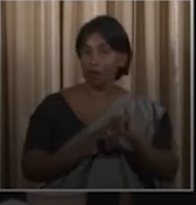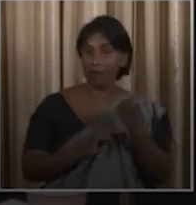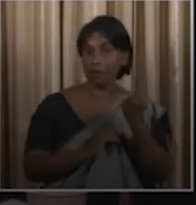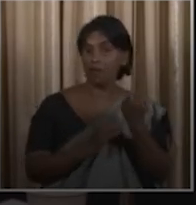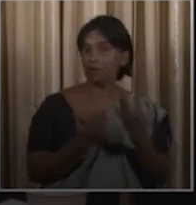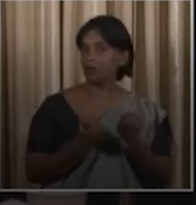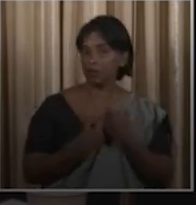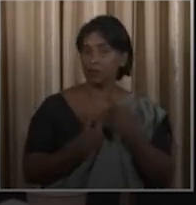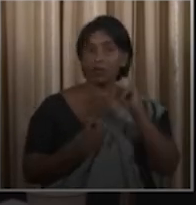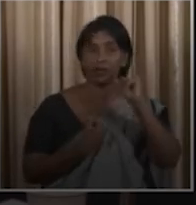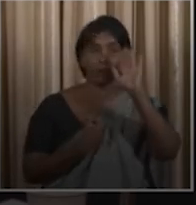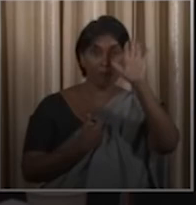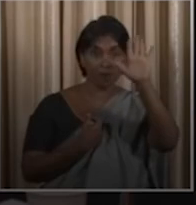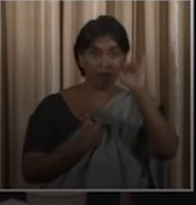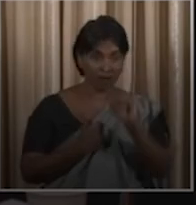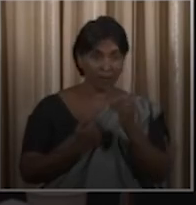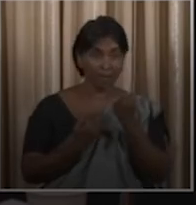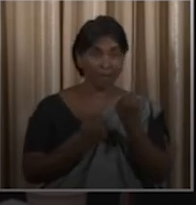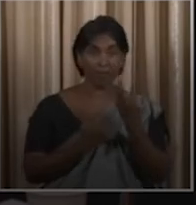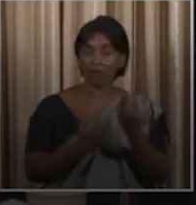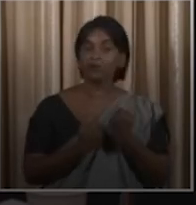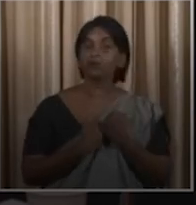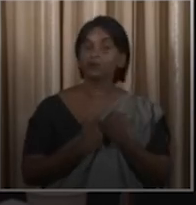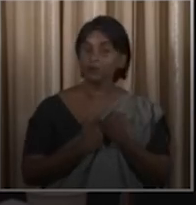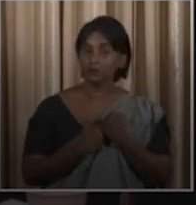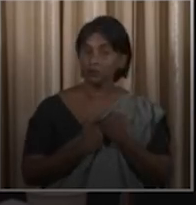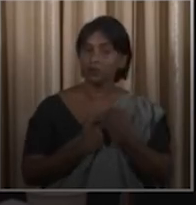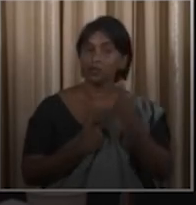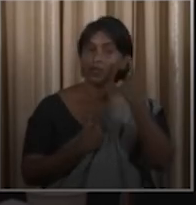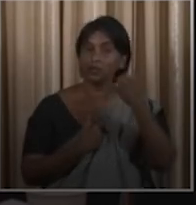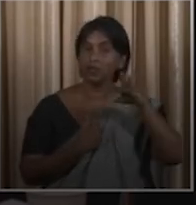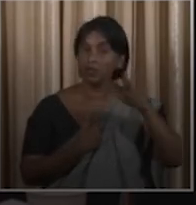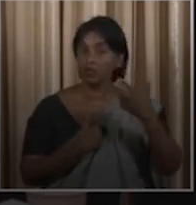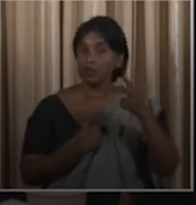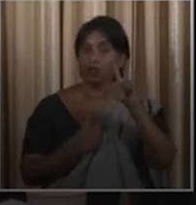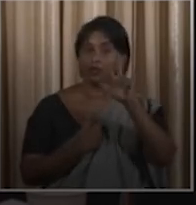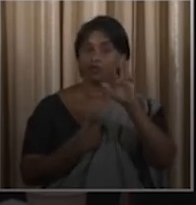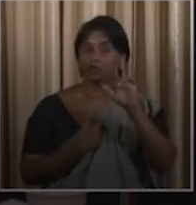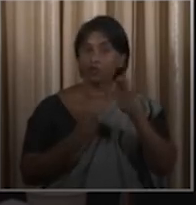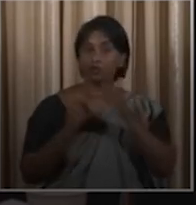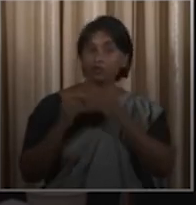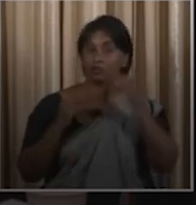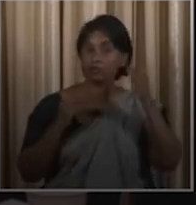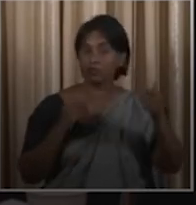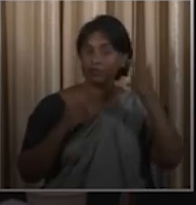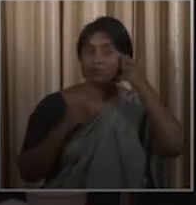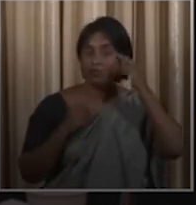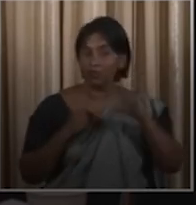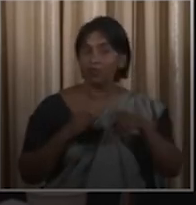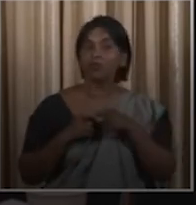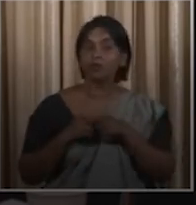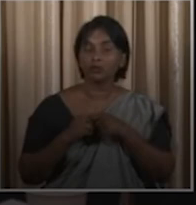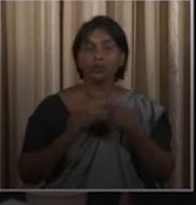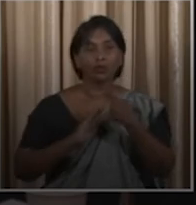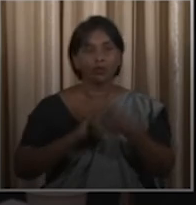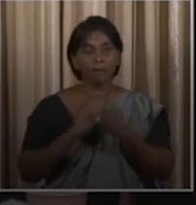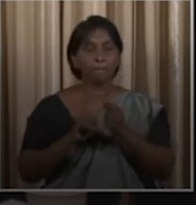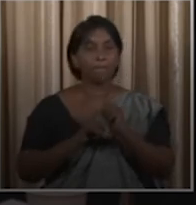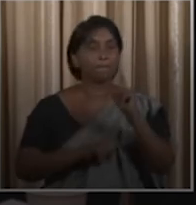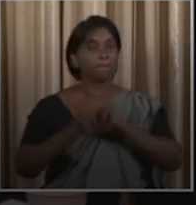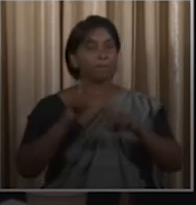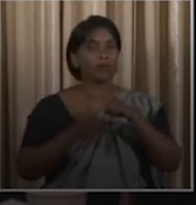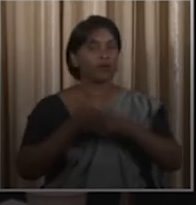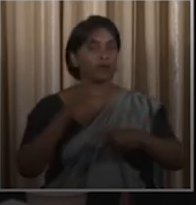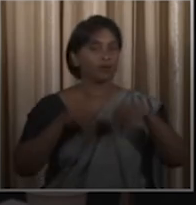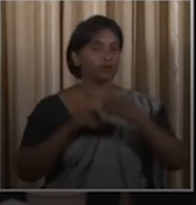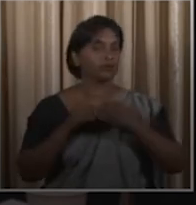laba ganim winiu nuh muk. Ekda sama sasu nama eda korando ganim mewarumne mukad kerehu. Apa rata parlimen tu metu warna kal dem?